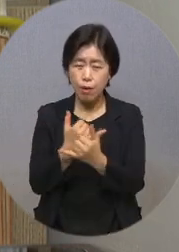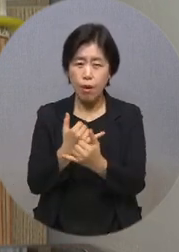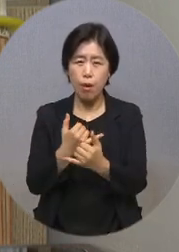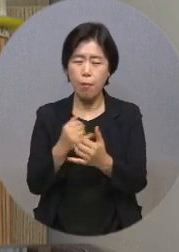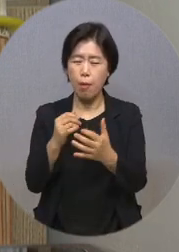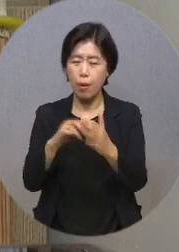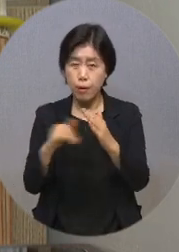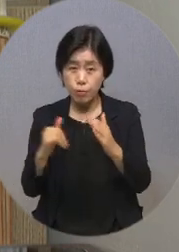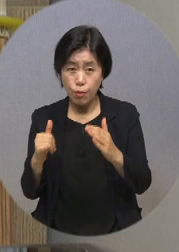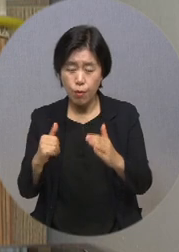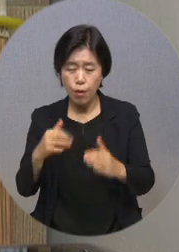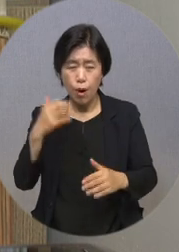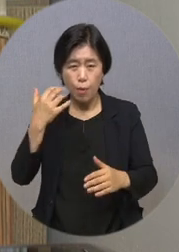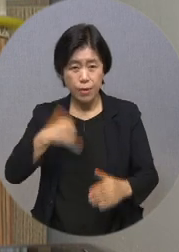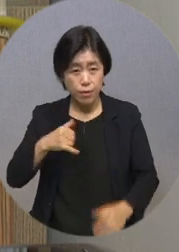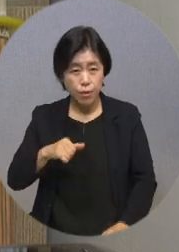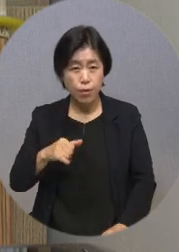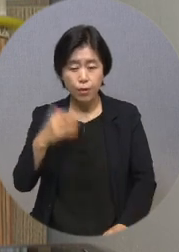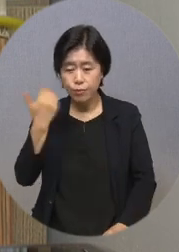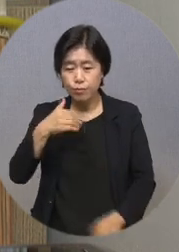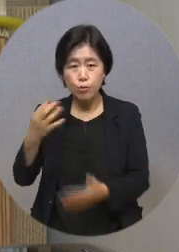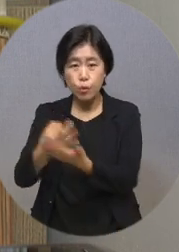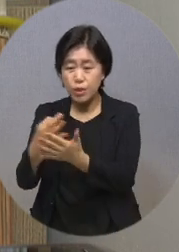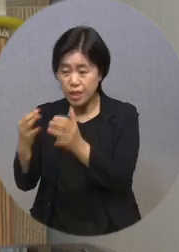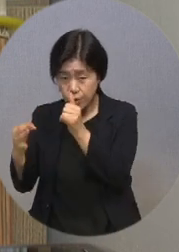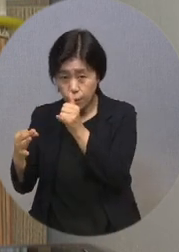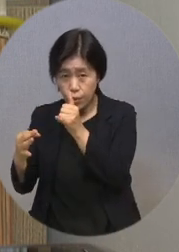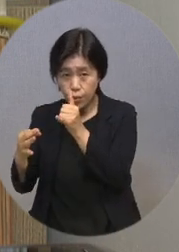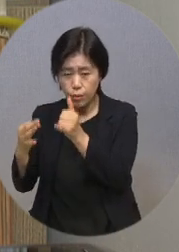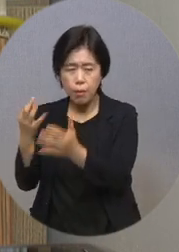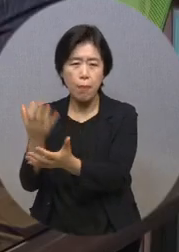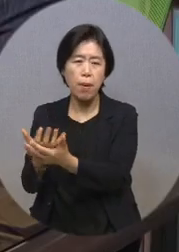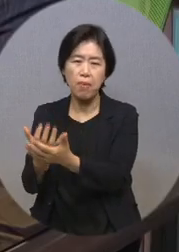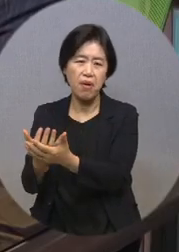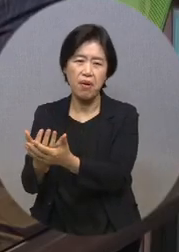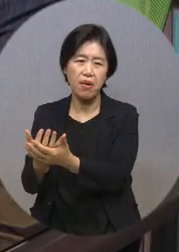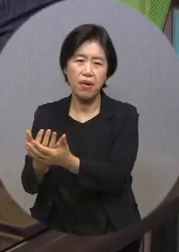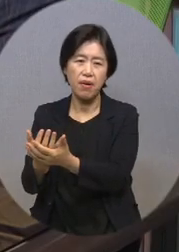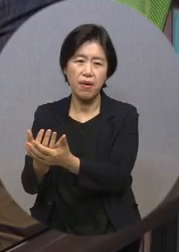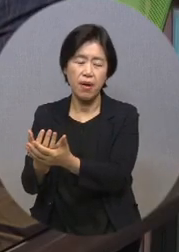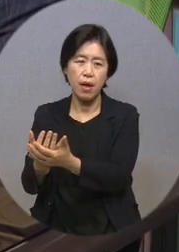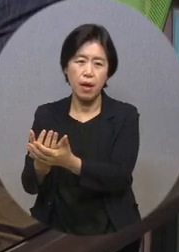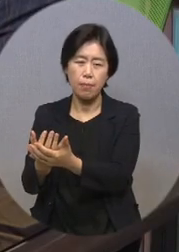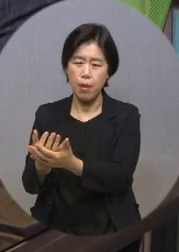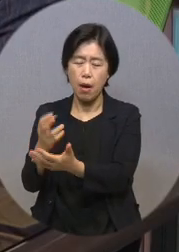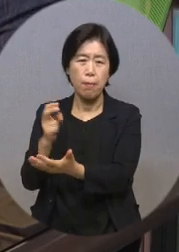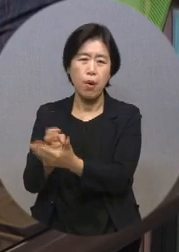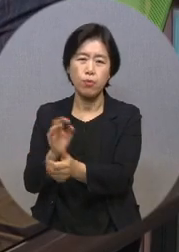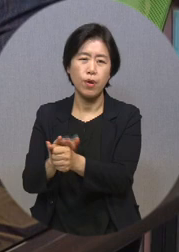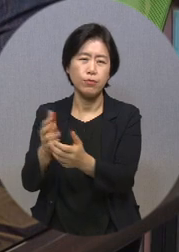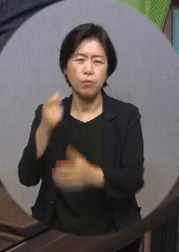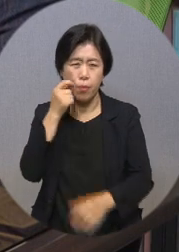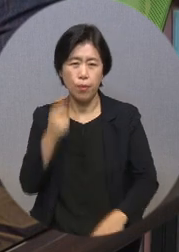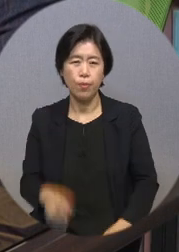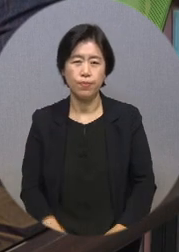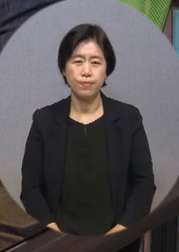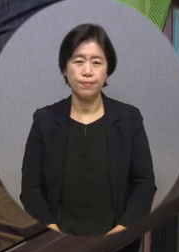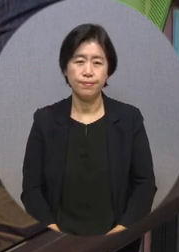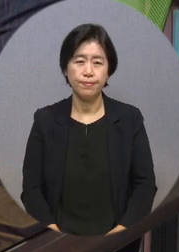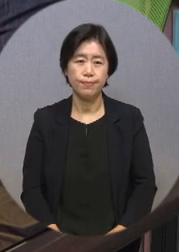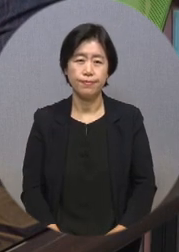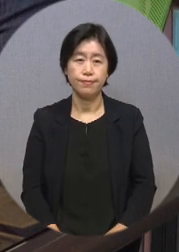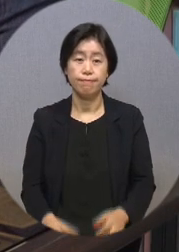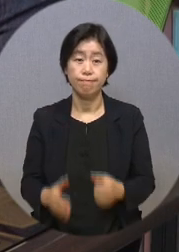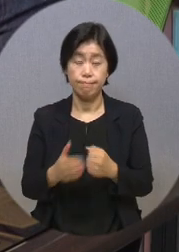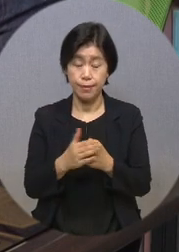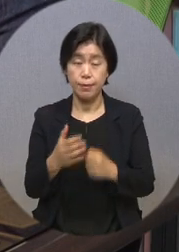노부부들, 자녀들 이런 분들 가정이 많은 분들이 계신데 법적으로 도와줄 수 있는 여건이 되지 못하기 때문에 우리